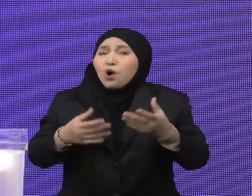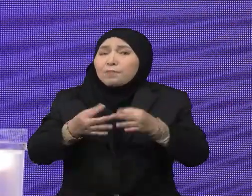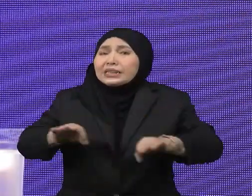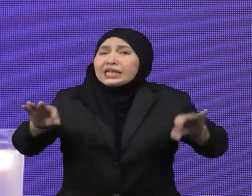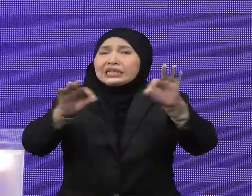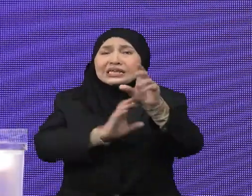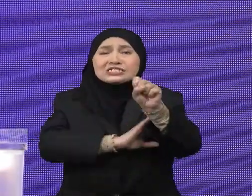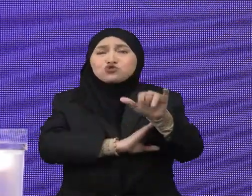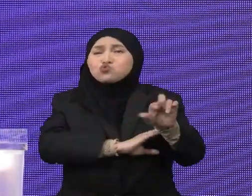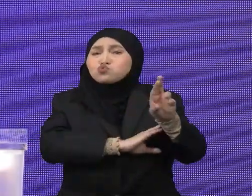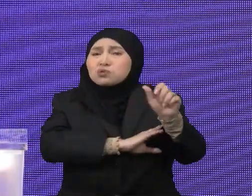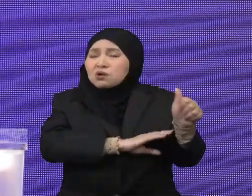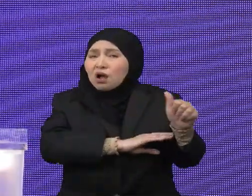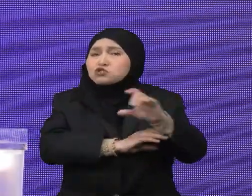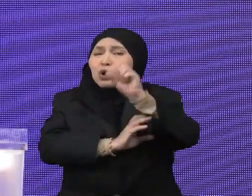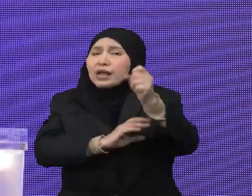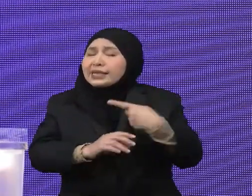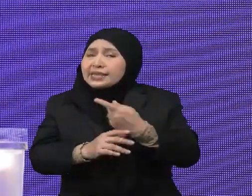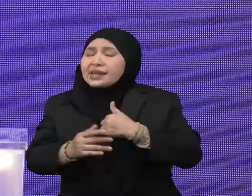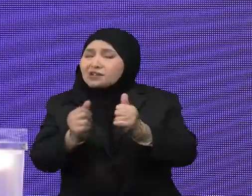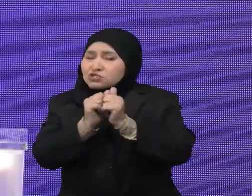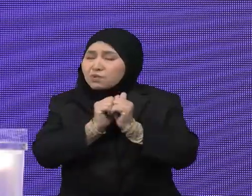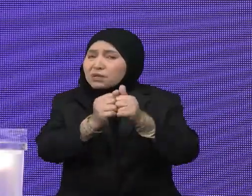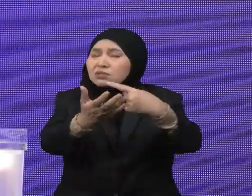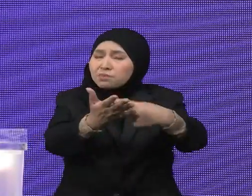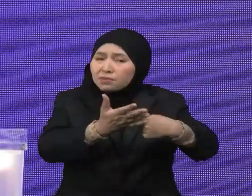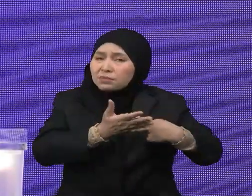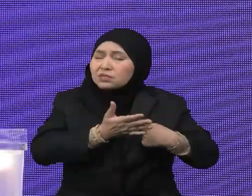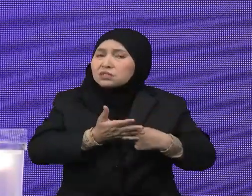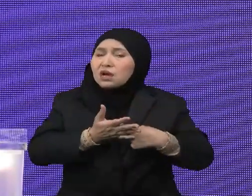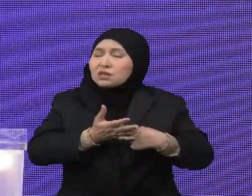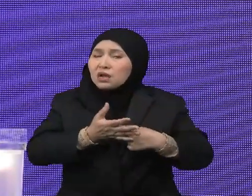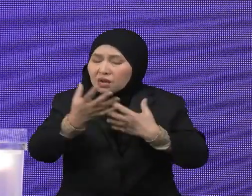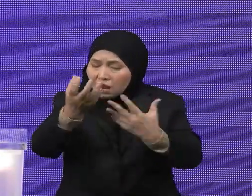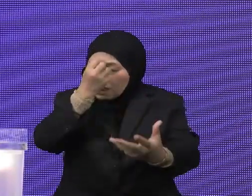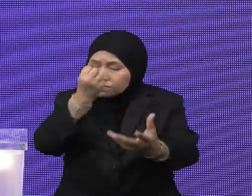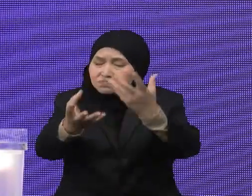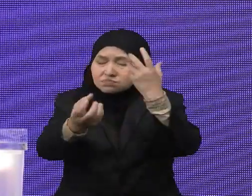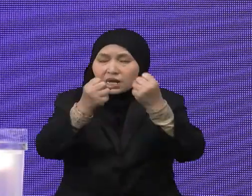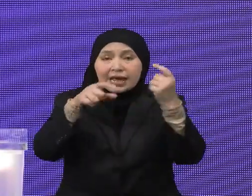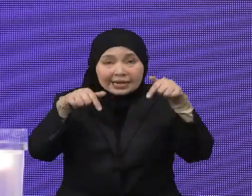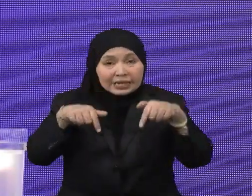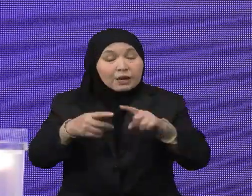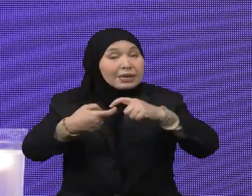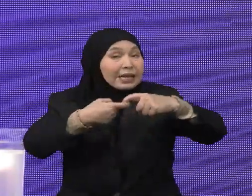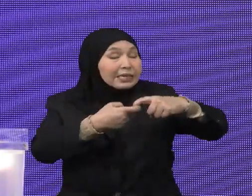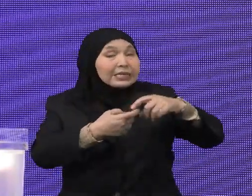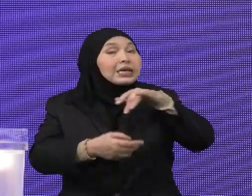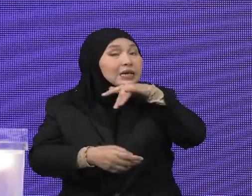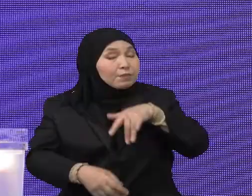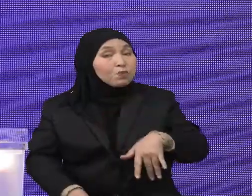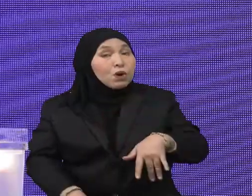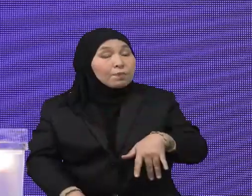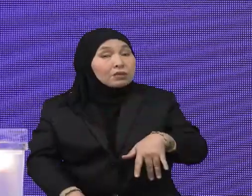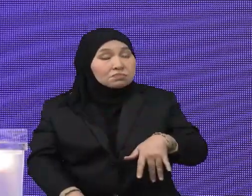Syuro ini coba persoalan yang ingin kita sama-sama diskusi dan sendok pada hari ini ialah berkaitan dengan nabi Muhammad misalnya